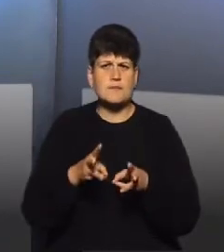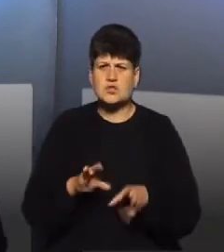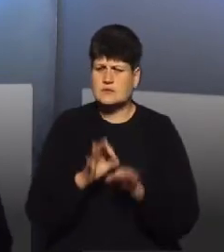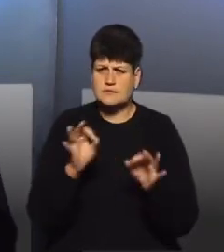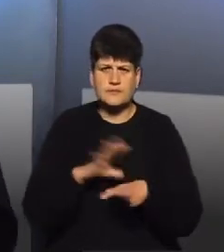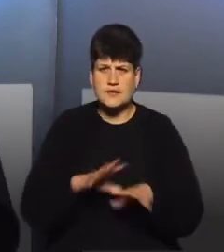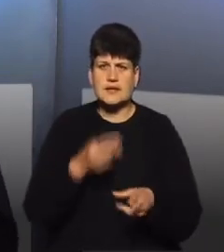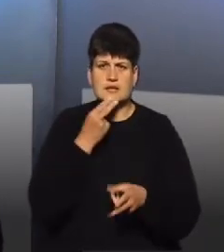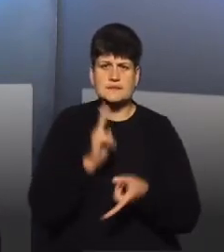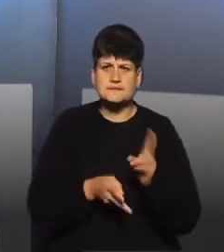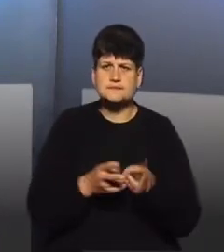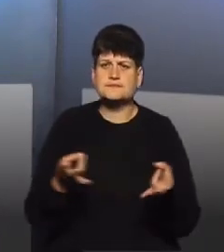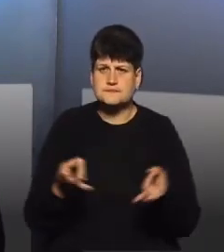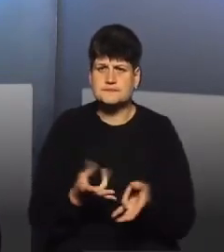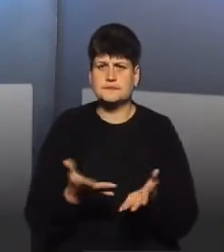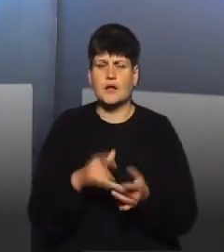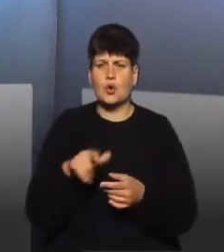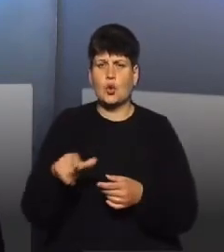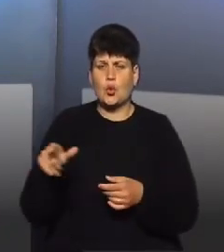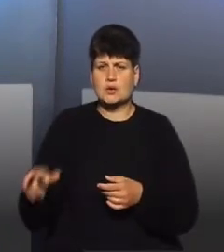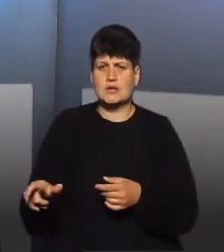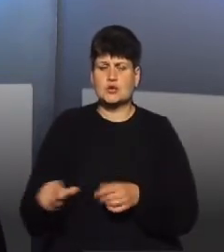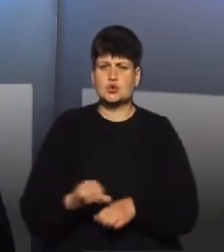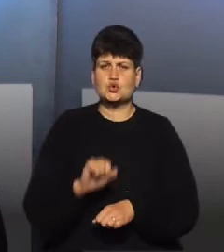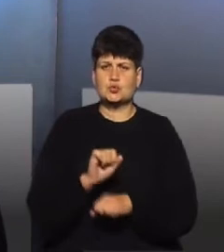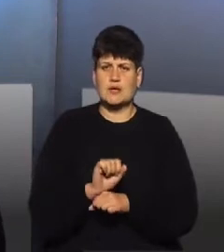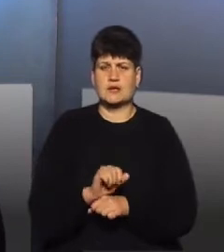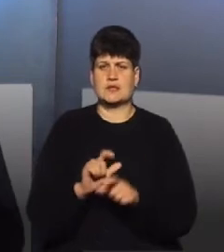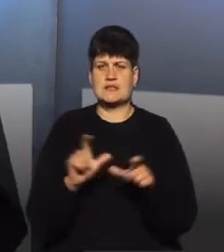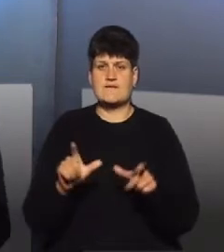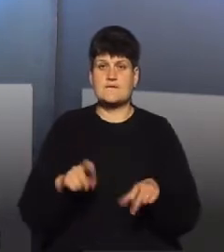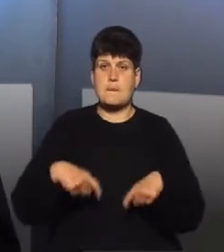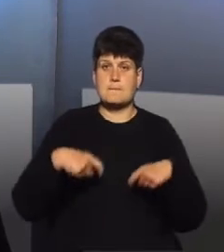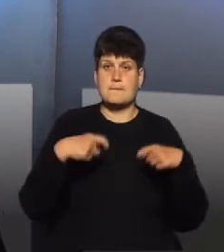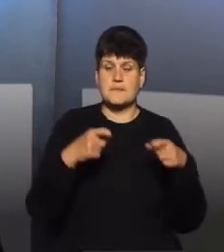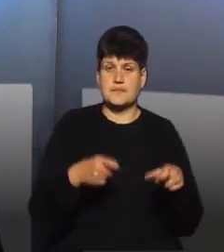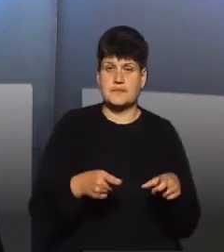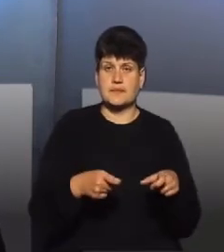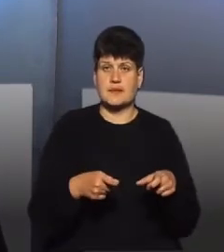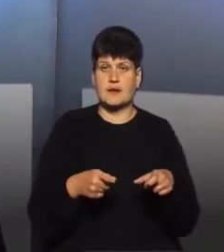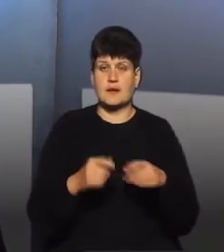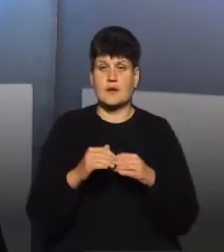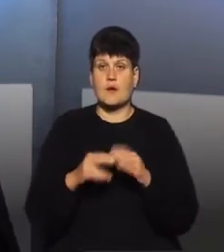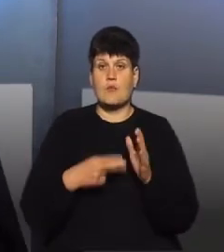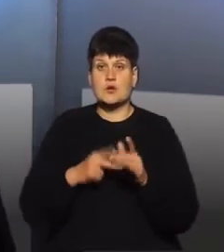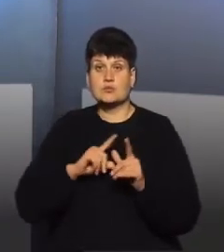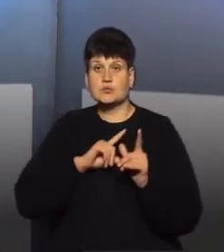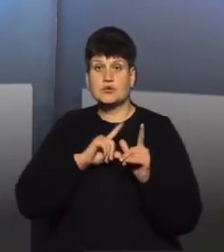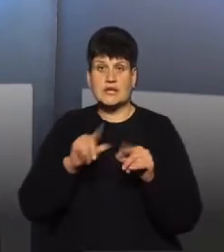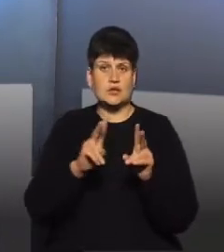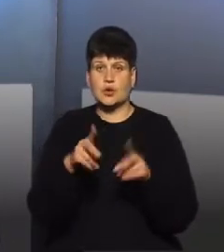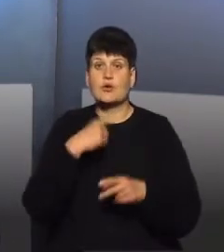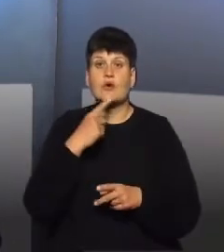їсти. Люди зупинялись на станції, вибігали, поїзд пішов, тому що ніхто не об'являв, коли їде